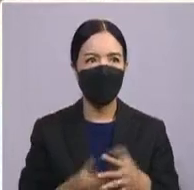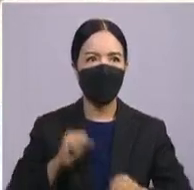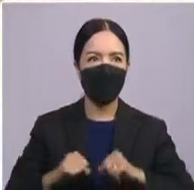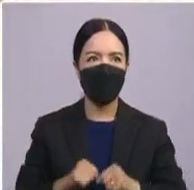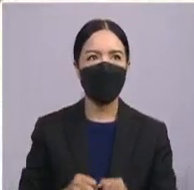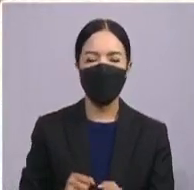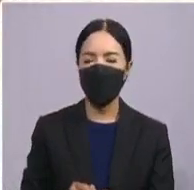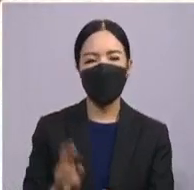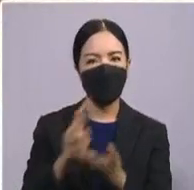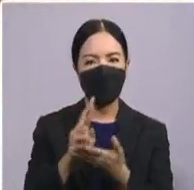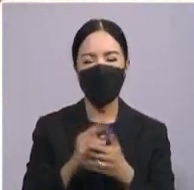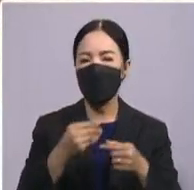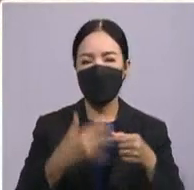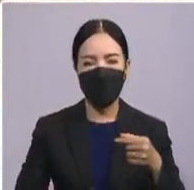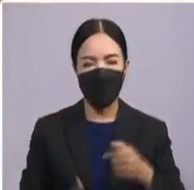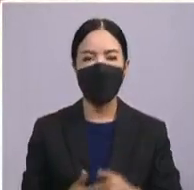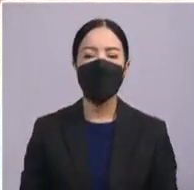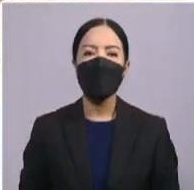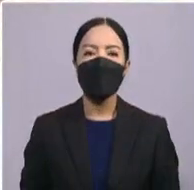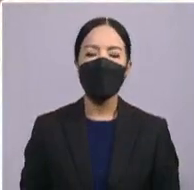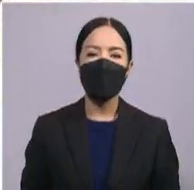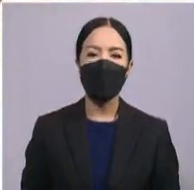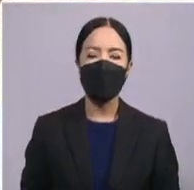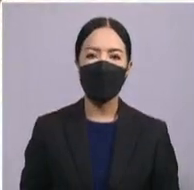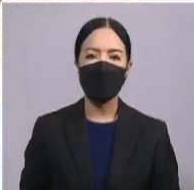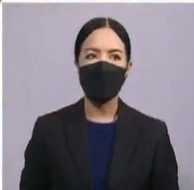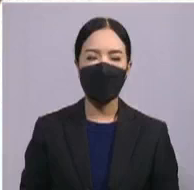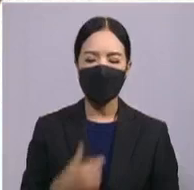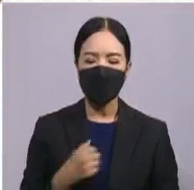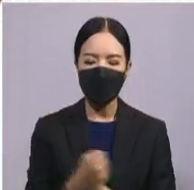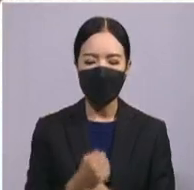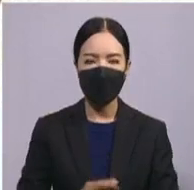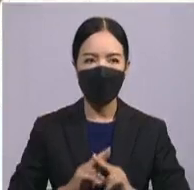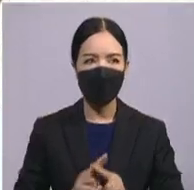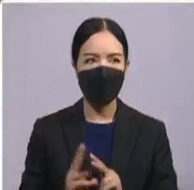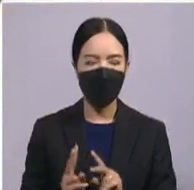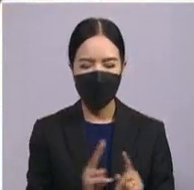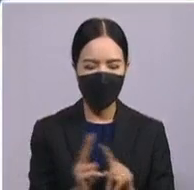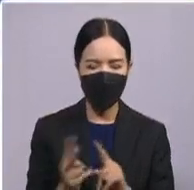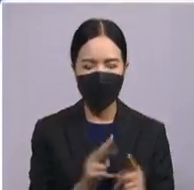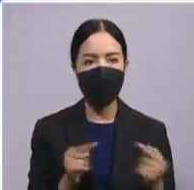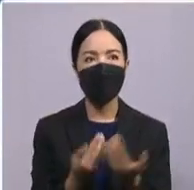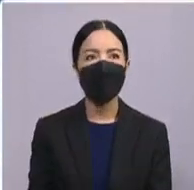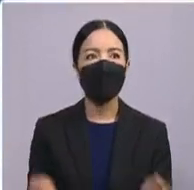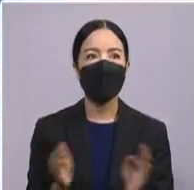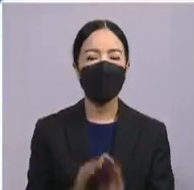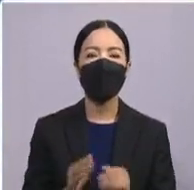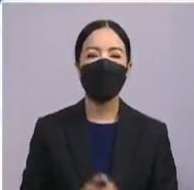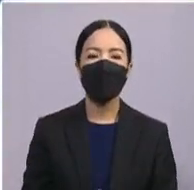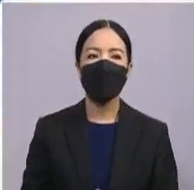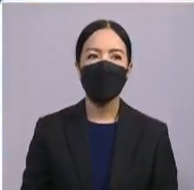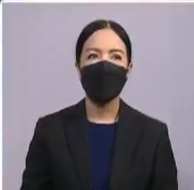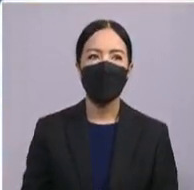าย ทักษะฝีมือด้วยความที่เราฝึกกันเองโดยในครอบครัวเราไม่ได้ใช้ไอ้พวกโ